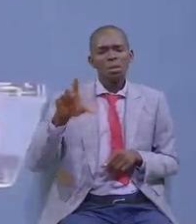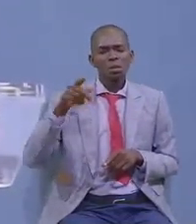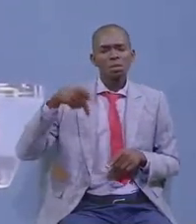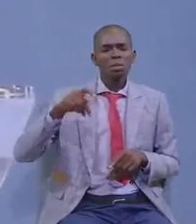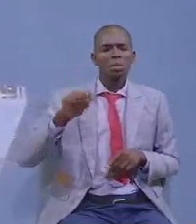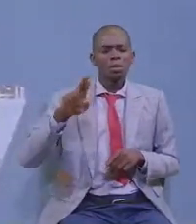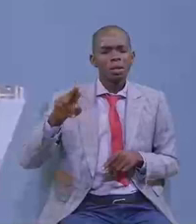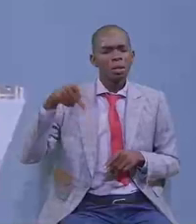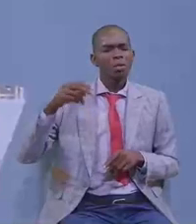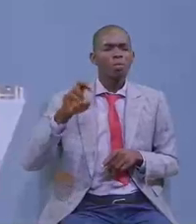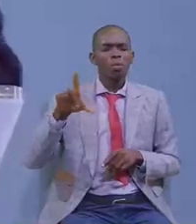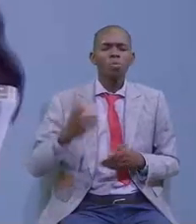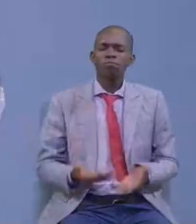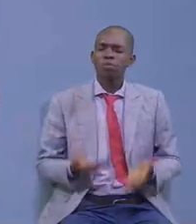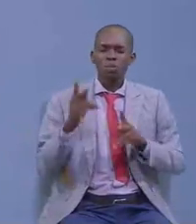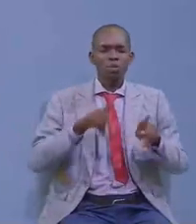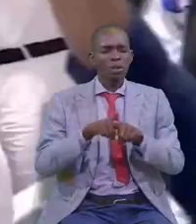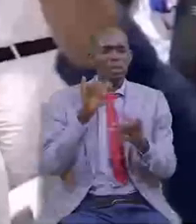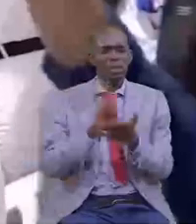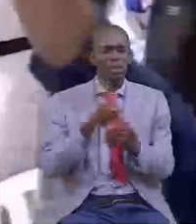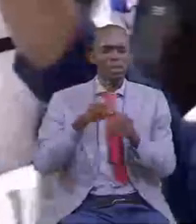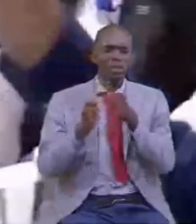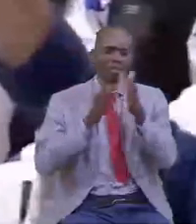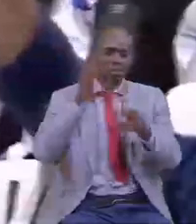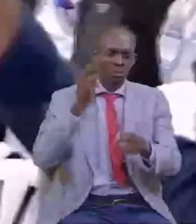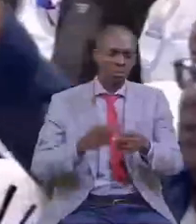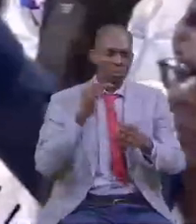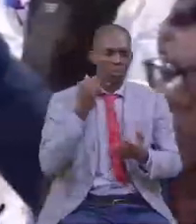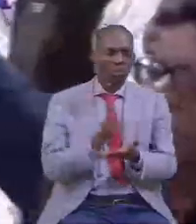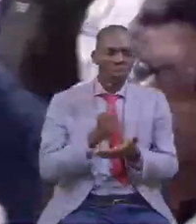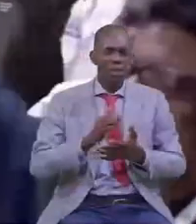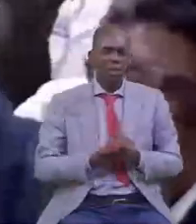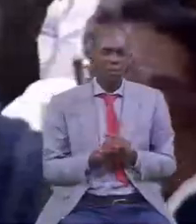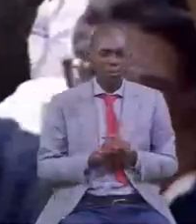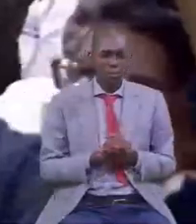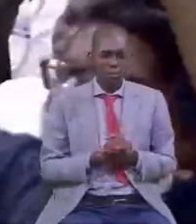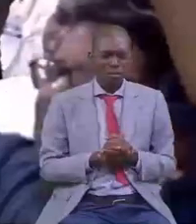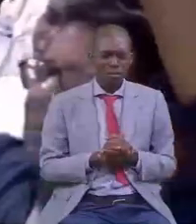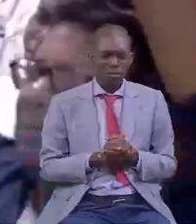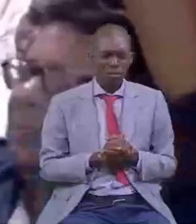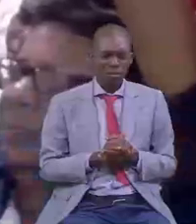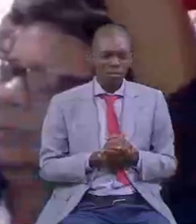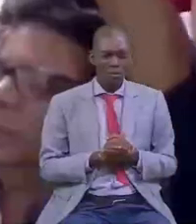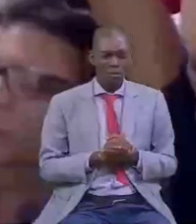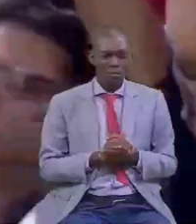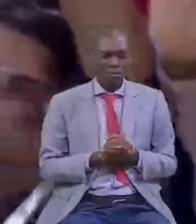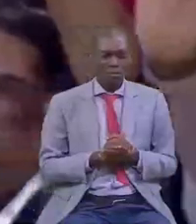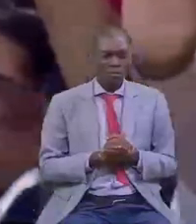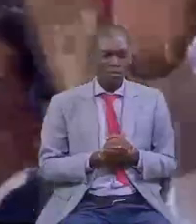Je prie, Seigneur, que tu suscites des gens comme Pierre, Paul, Élie dans cette nation.